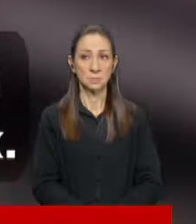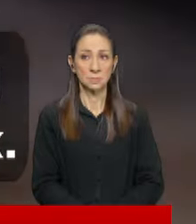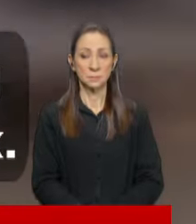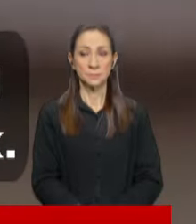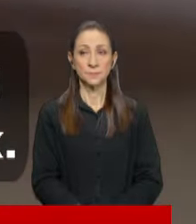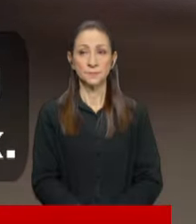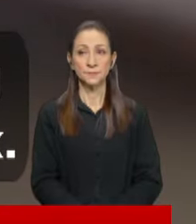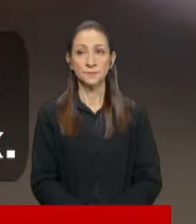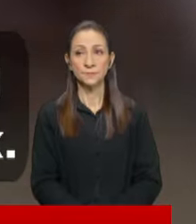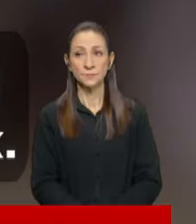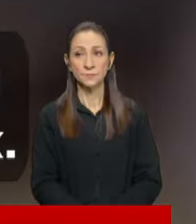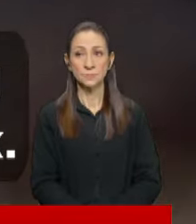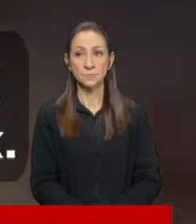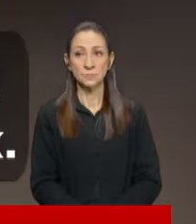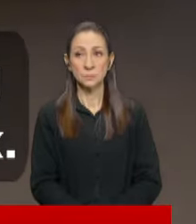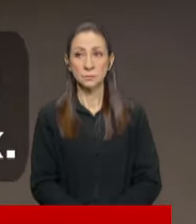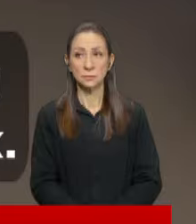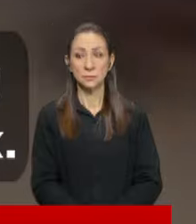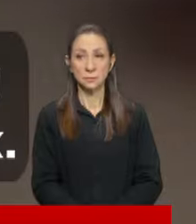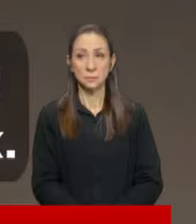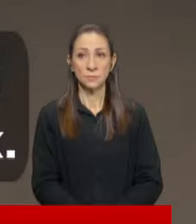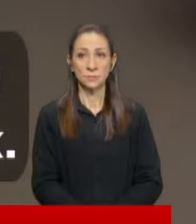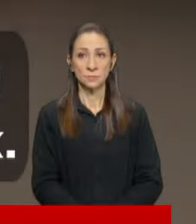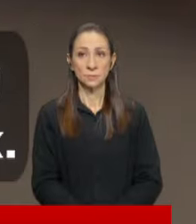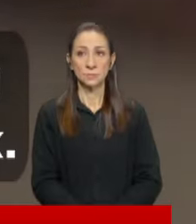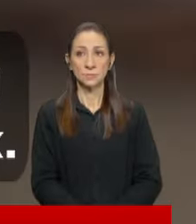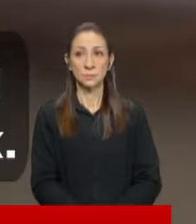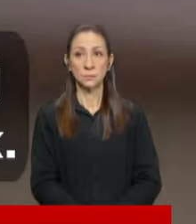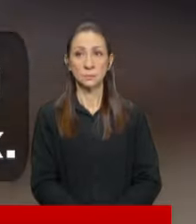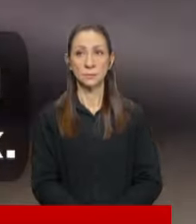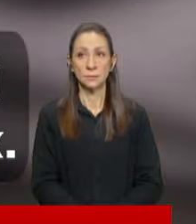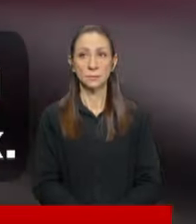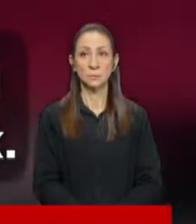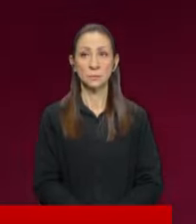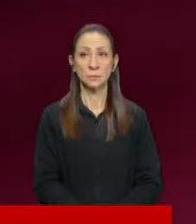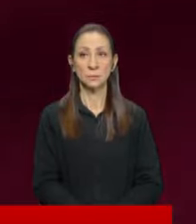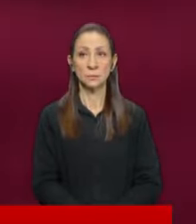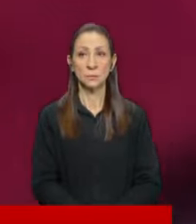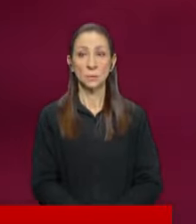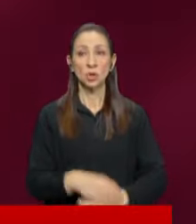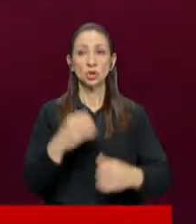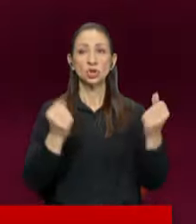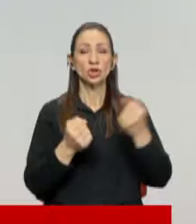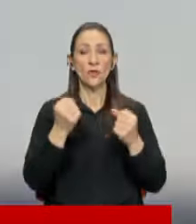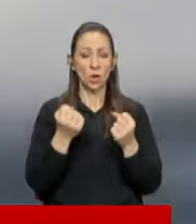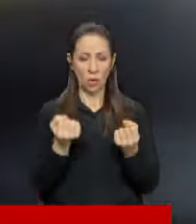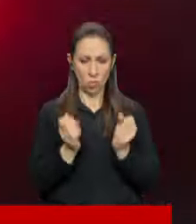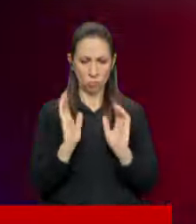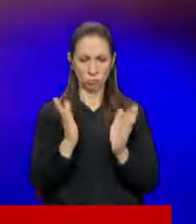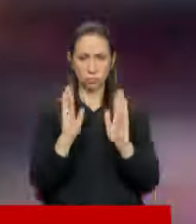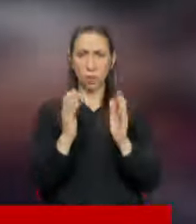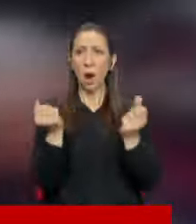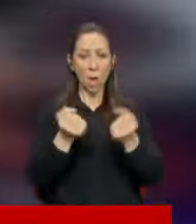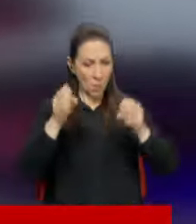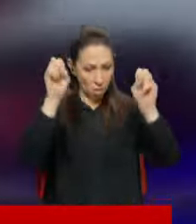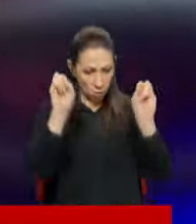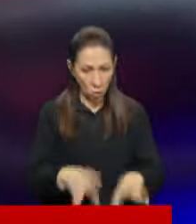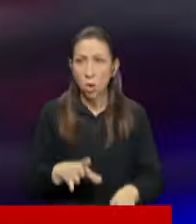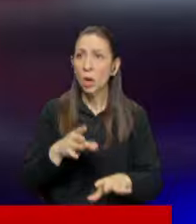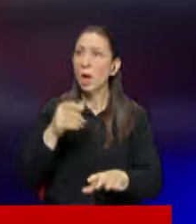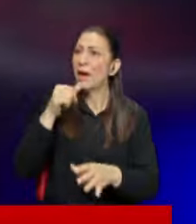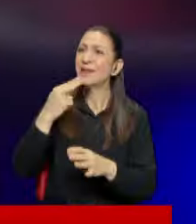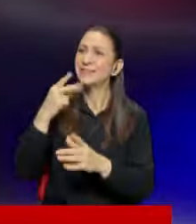Ne yapıyorsun sen? Ne öldürecek misin beni ya sen? Ya yürü git. Katil misin sen? Ya. Daha başında mı yaşıyoruz ya? Şuraya bak, beni öldürecek ya. Ya yürü git. Şoför seyir halinde direksiyonu bıraktı,